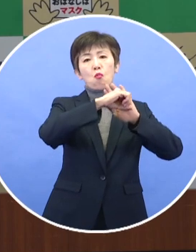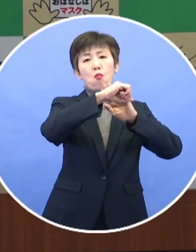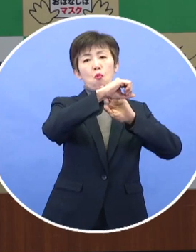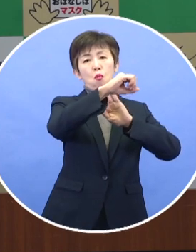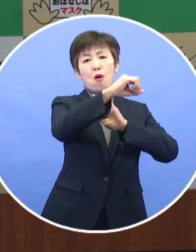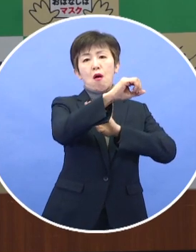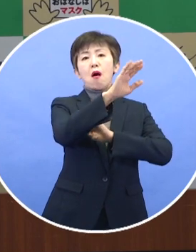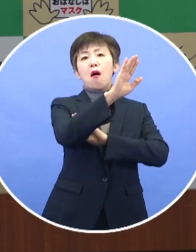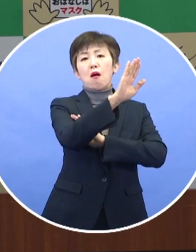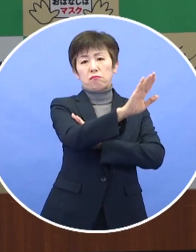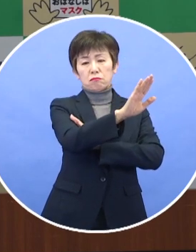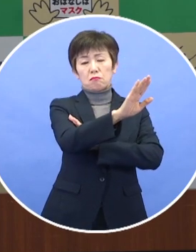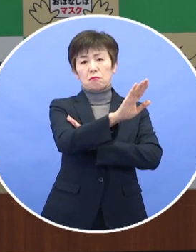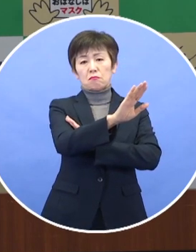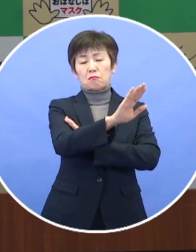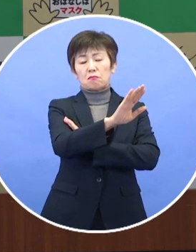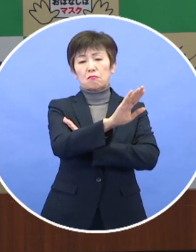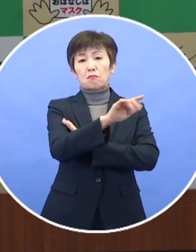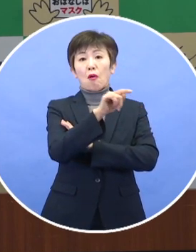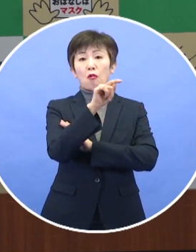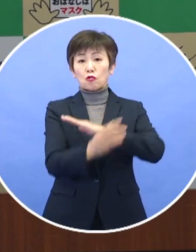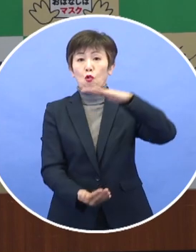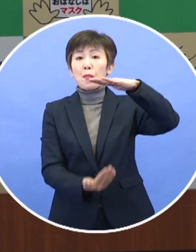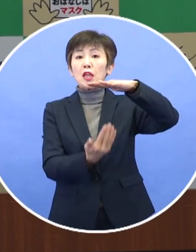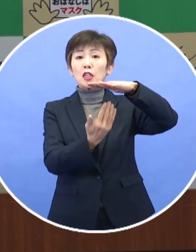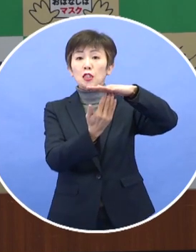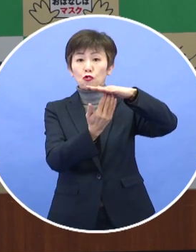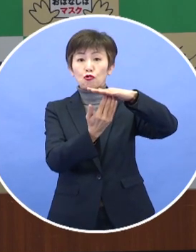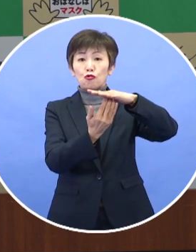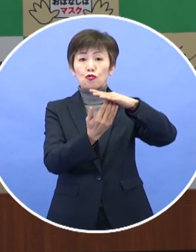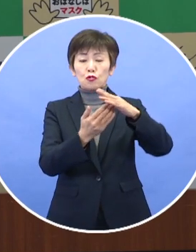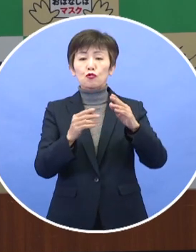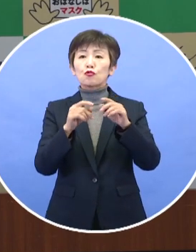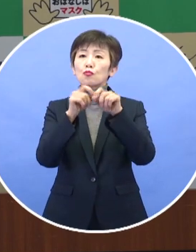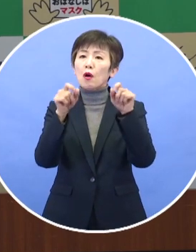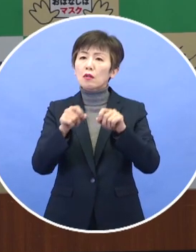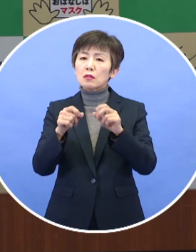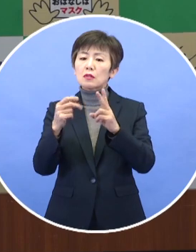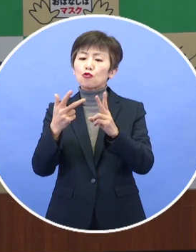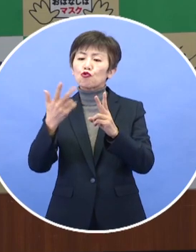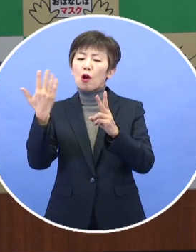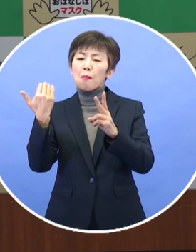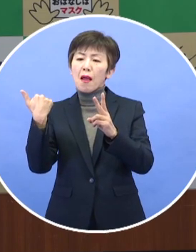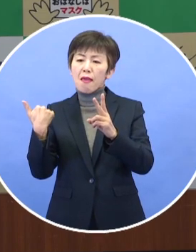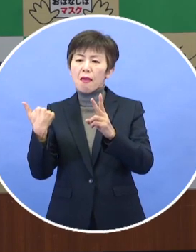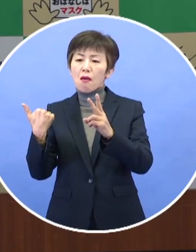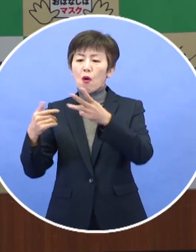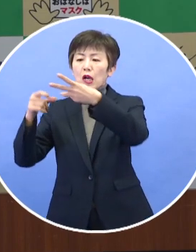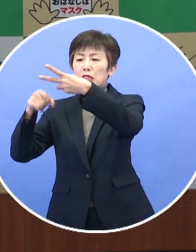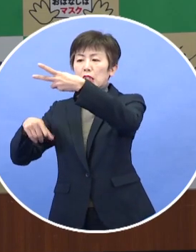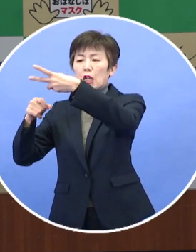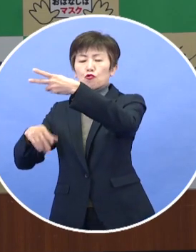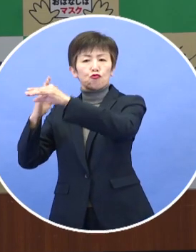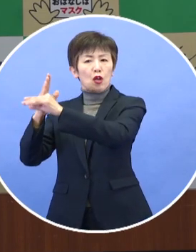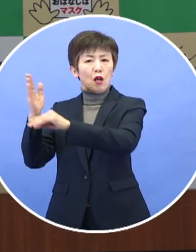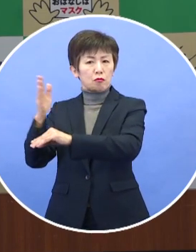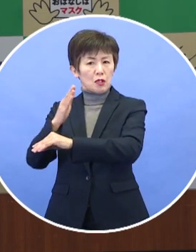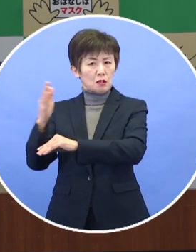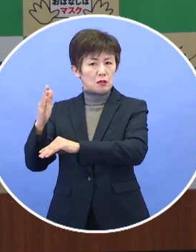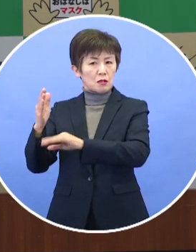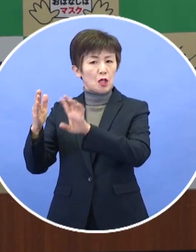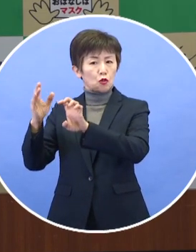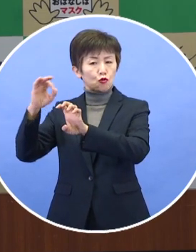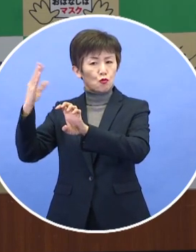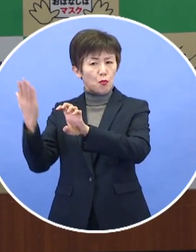言われておりますので、そうするとここら辺のピークから2週間前というと2月の半ばぐらい、40% ぐらい超えてきたところからです